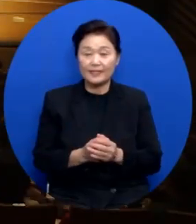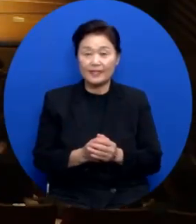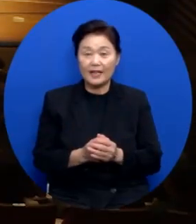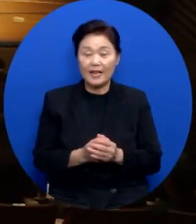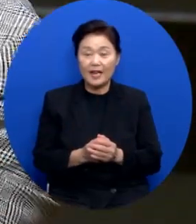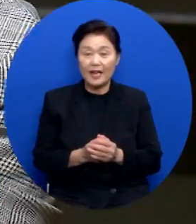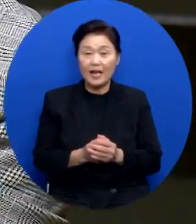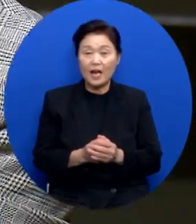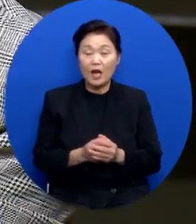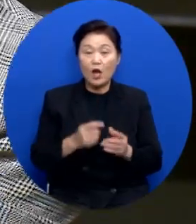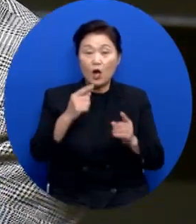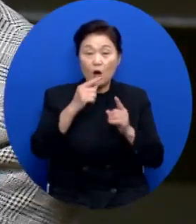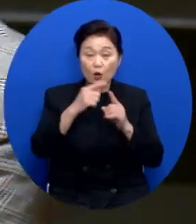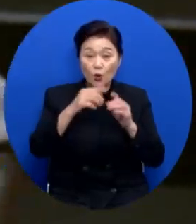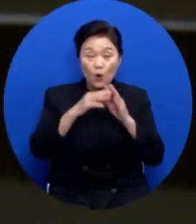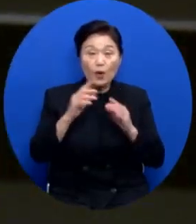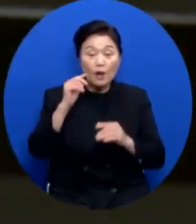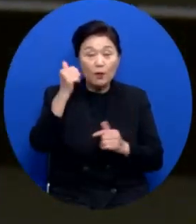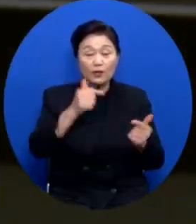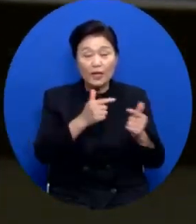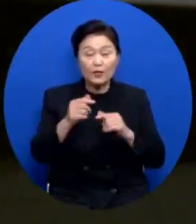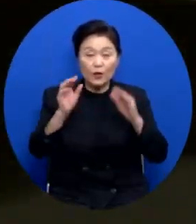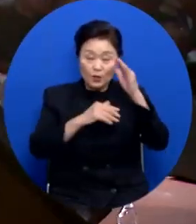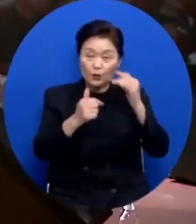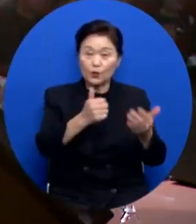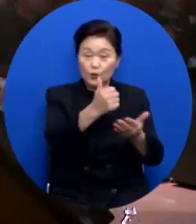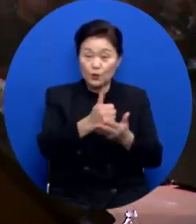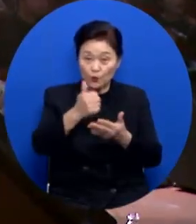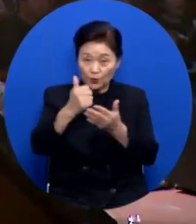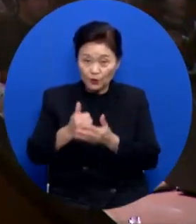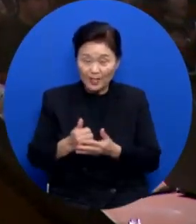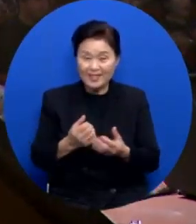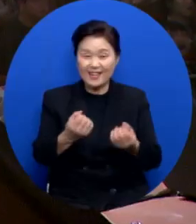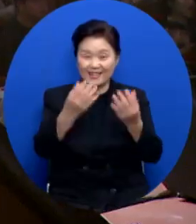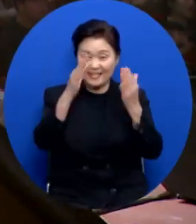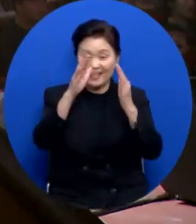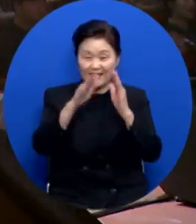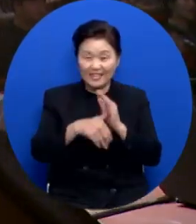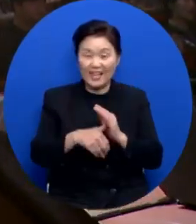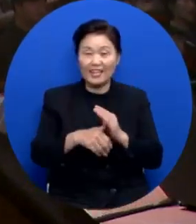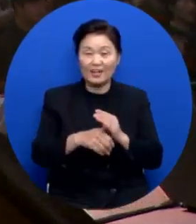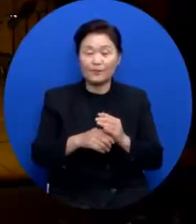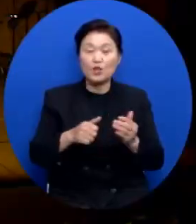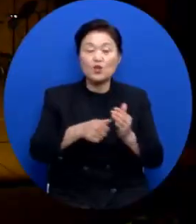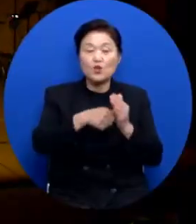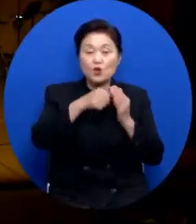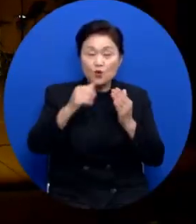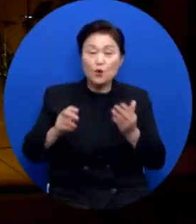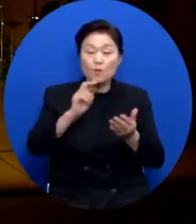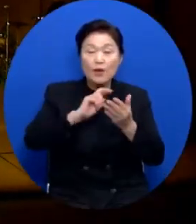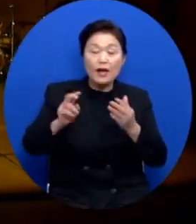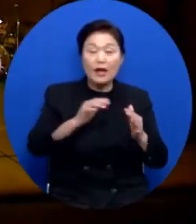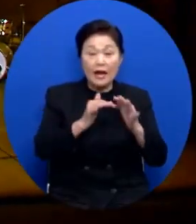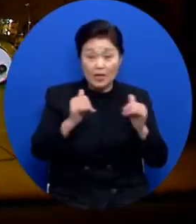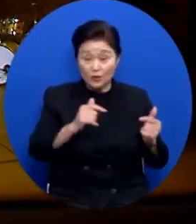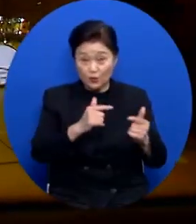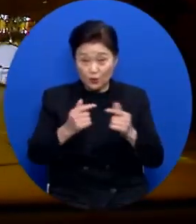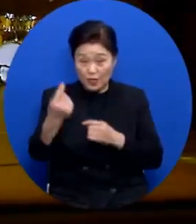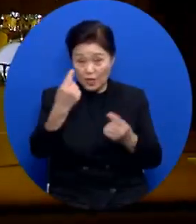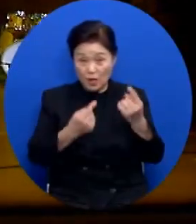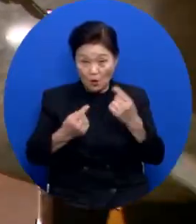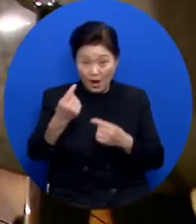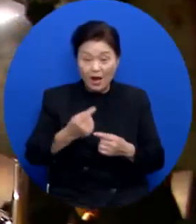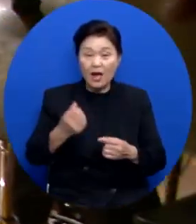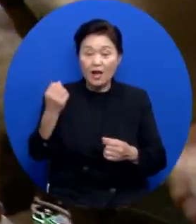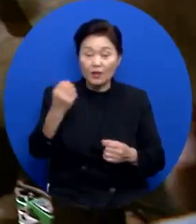전남 동부 지역 교회 목회자와 성도들이 초청된 가운데 열린 콘서트에서는 블랙 가스펠 헤리티지 매스콰이어, 소프라노